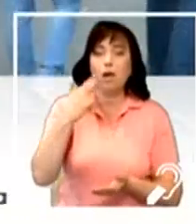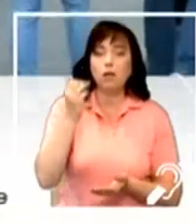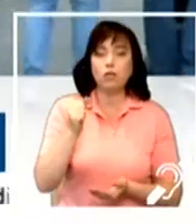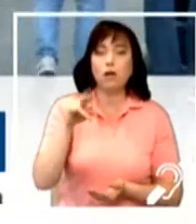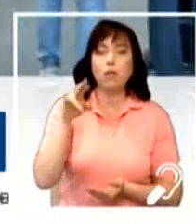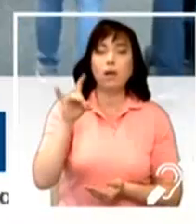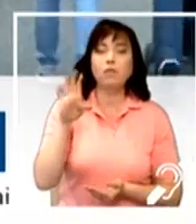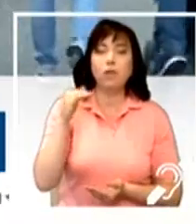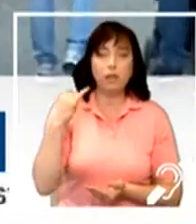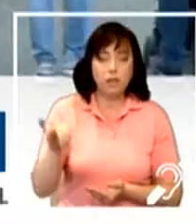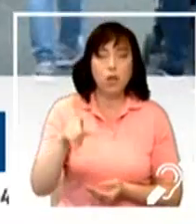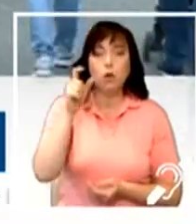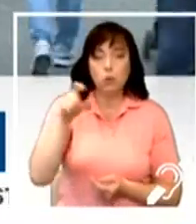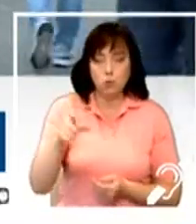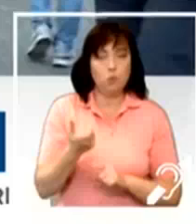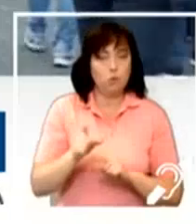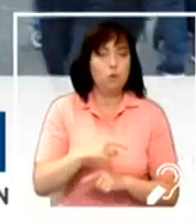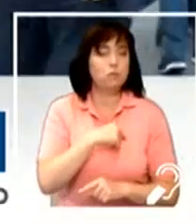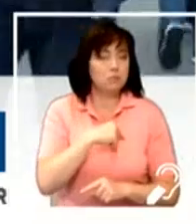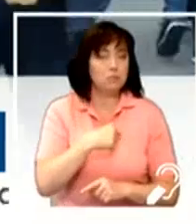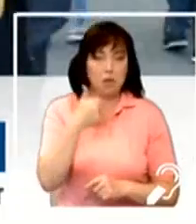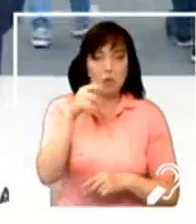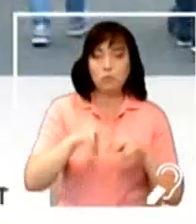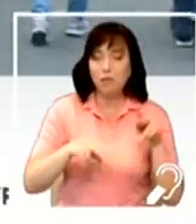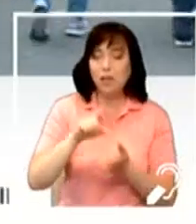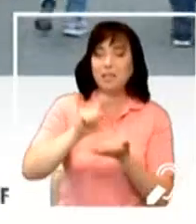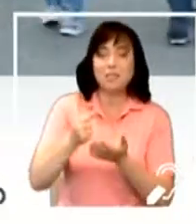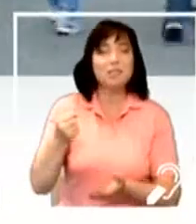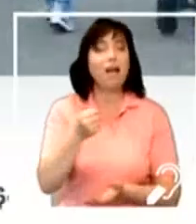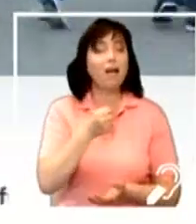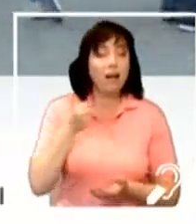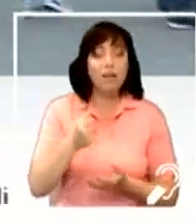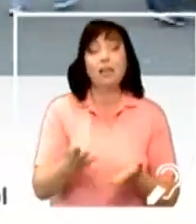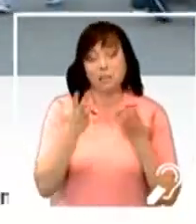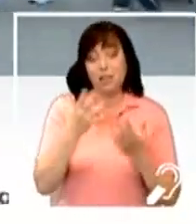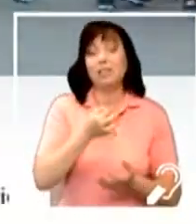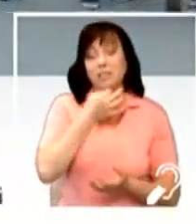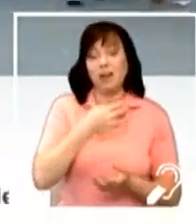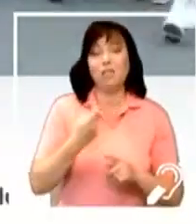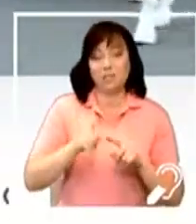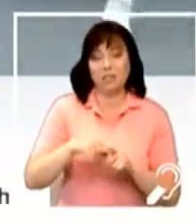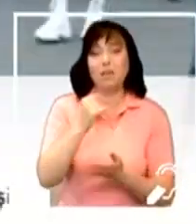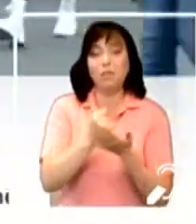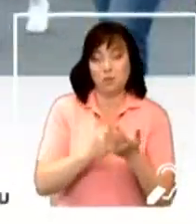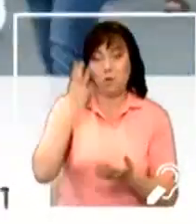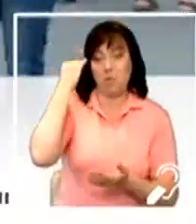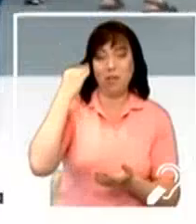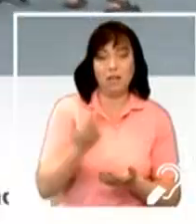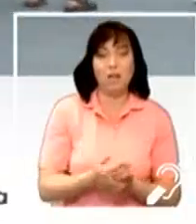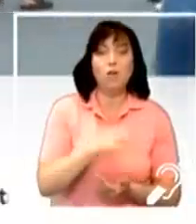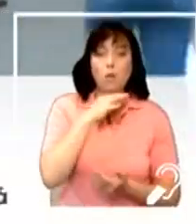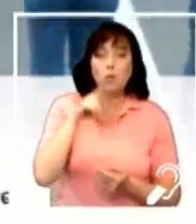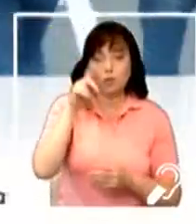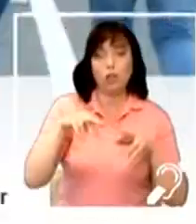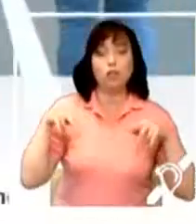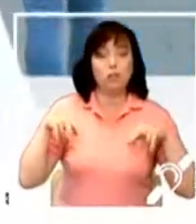Parfenii. Oamenii sunt bine dispuși, cu paharele în mâini, semn că le place. place vinul produs în Republica Moldova. Unii mai